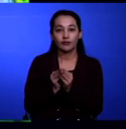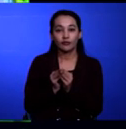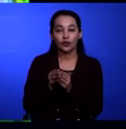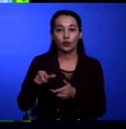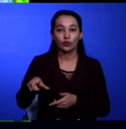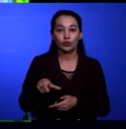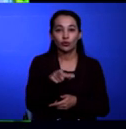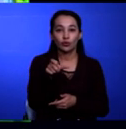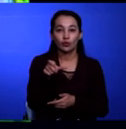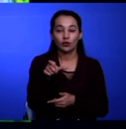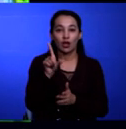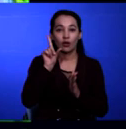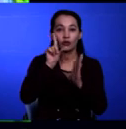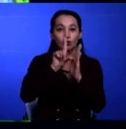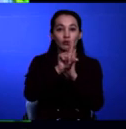yo'ldan o'tishmoqda.